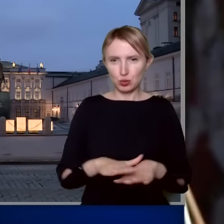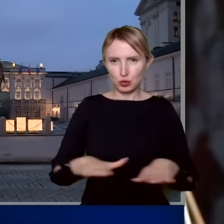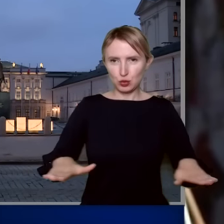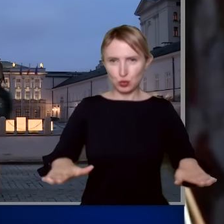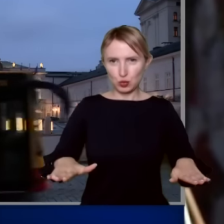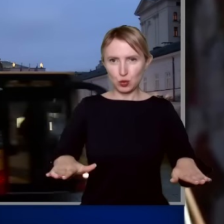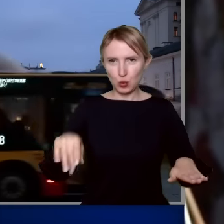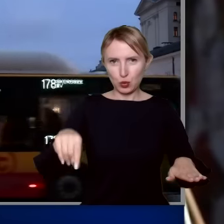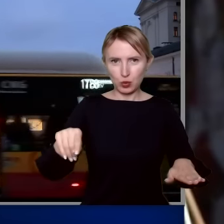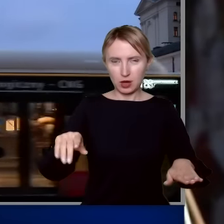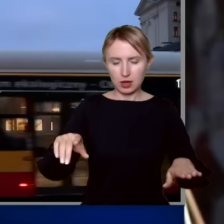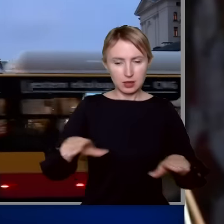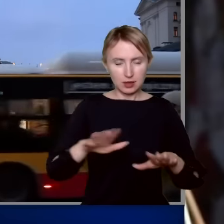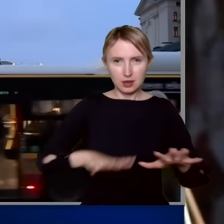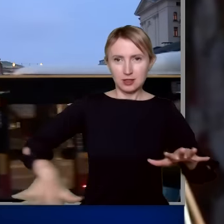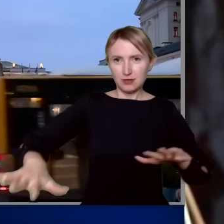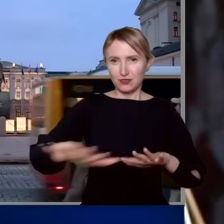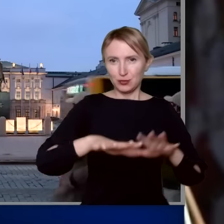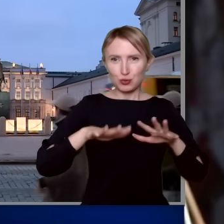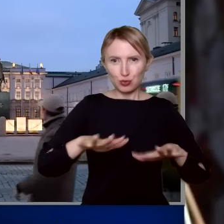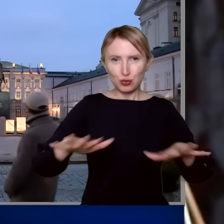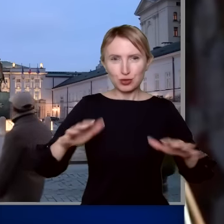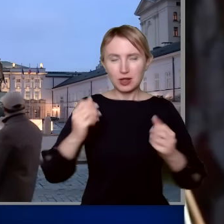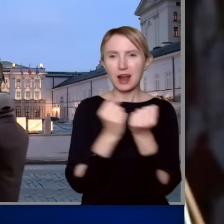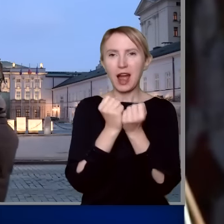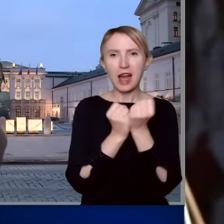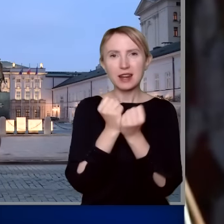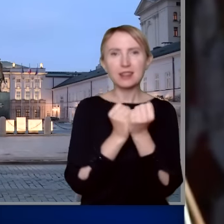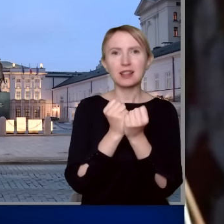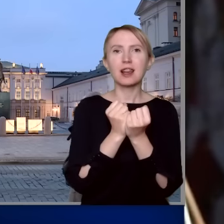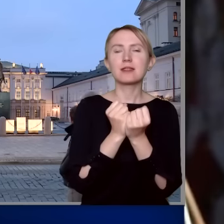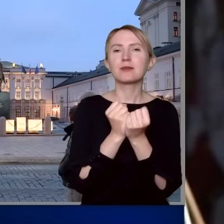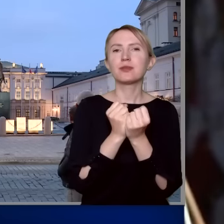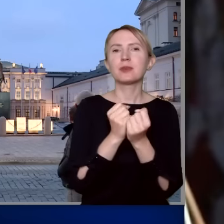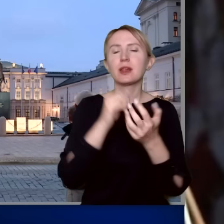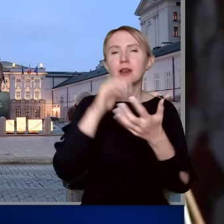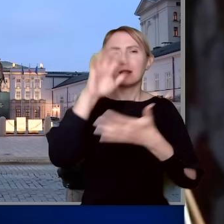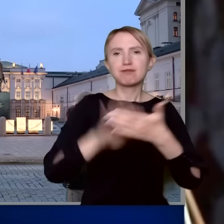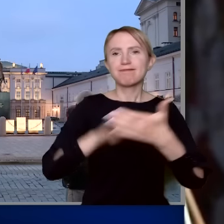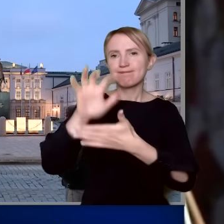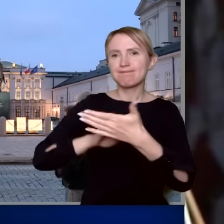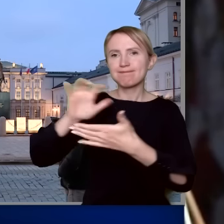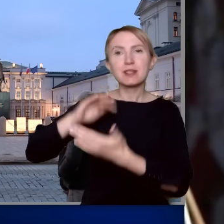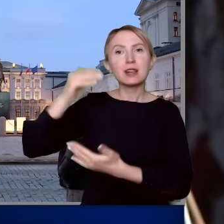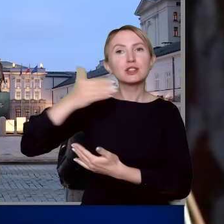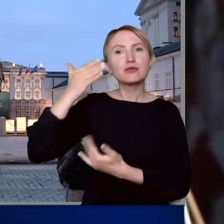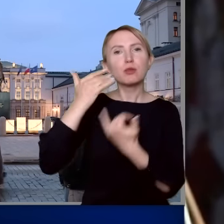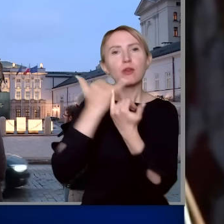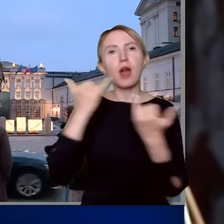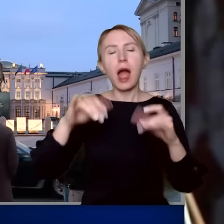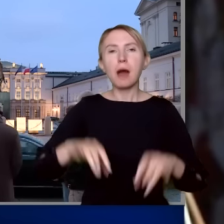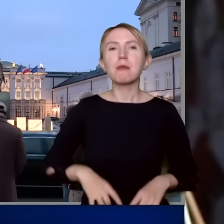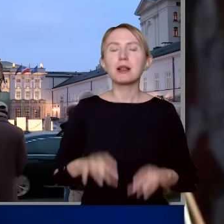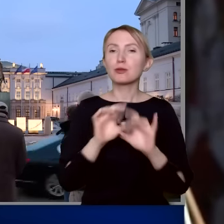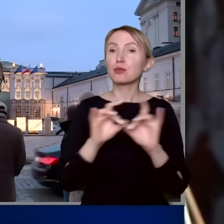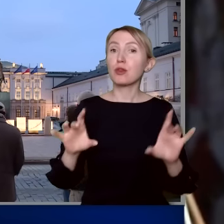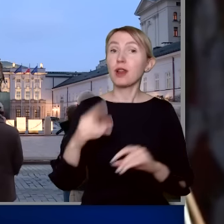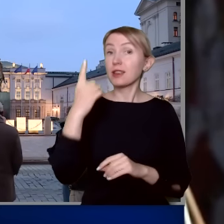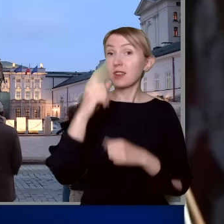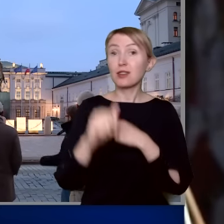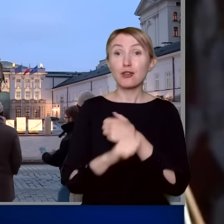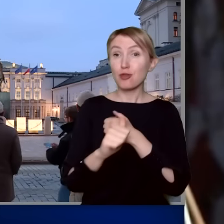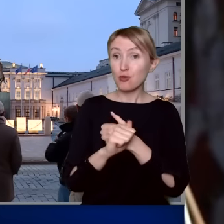mojej stronie cała masa takich karteczek z depeszami prasowymi, z wypowiedziami, a pan profesor przed z jednym dokumentem, ale za